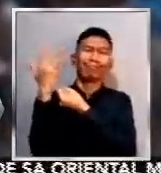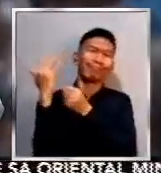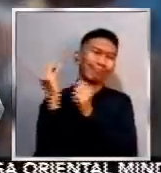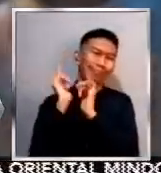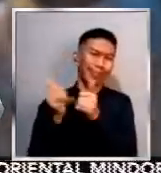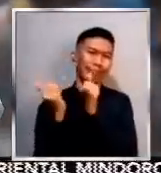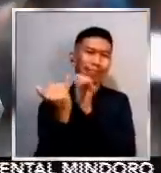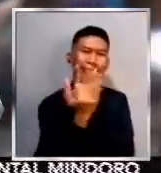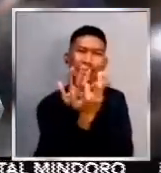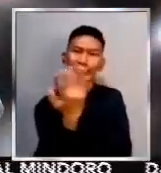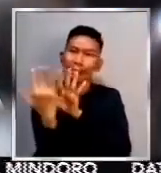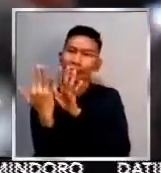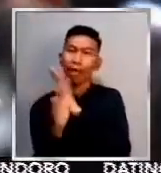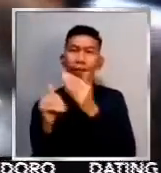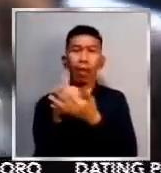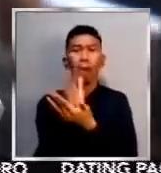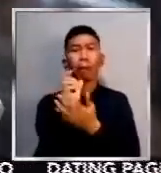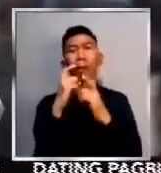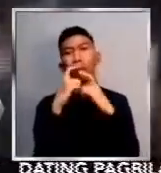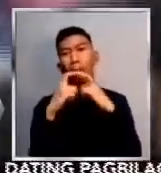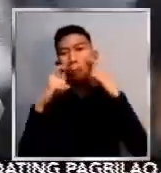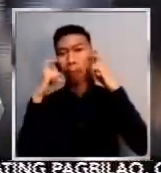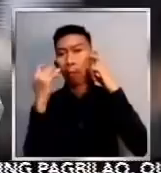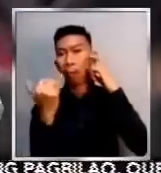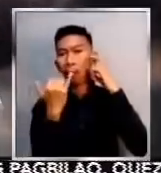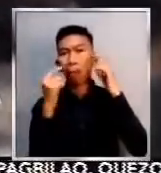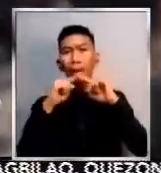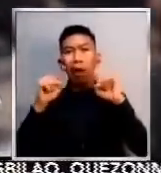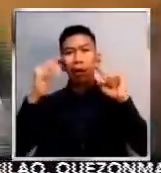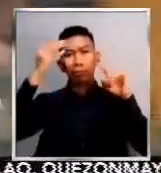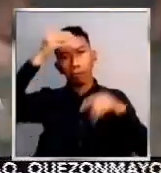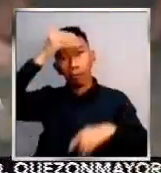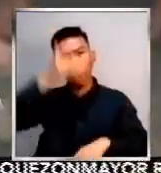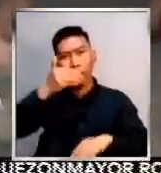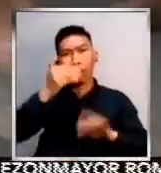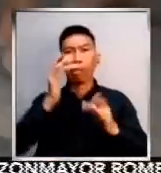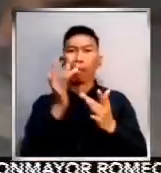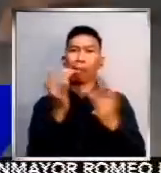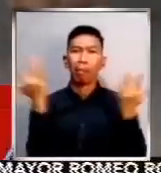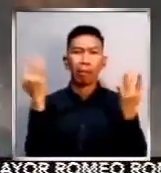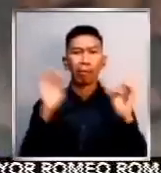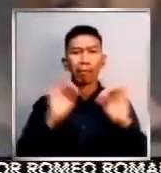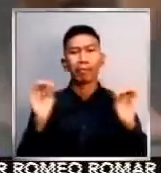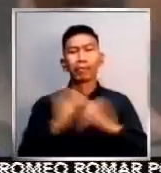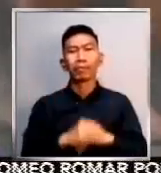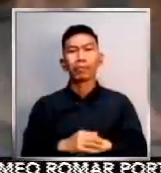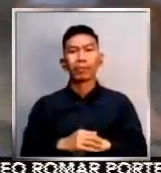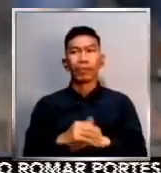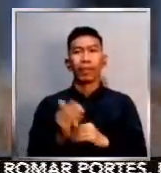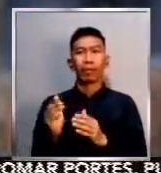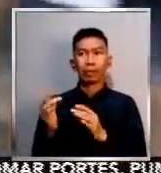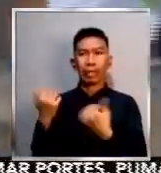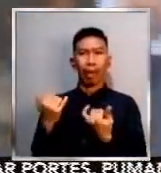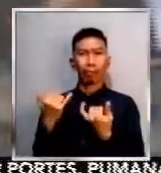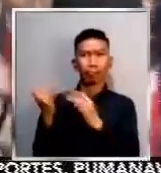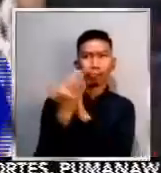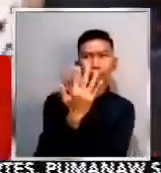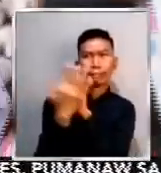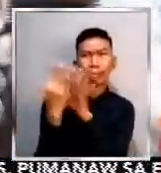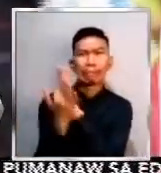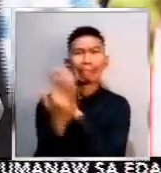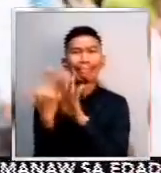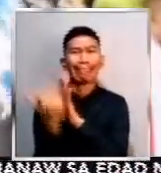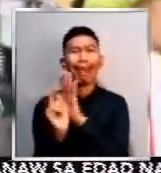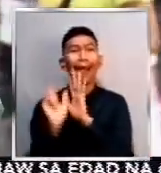ilan nakamask pero walang face shield. Wala na pong distancing. Pagdating sa bahay, kailangan mag-disinfect. Hindi